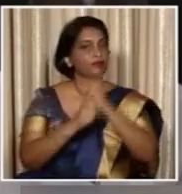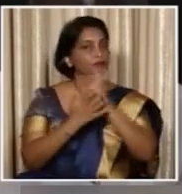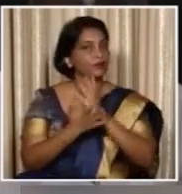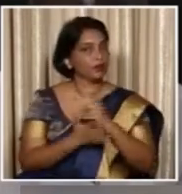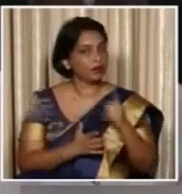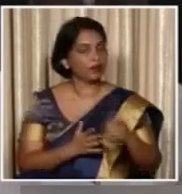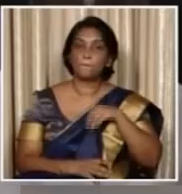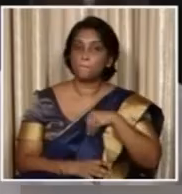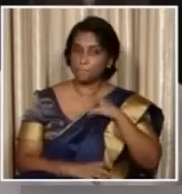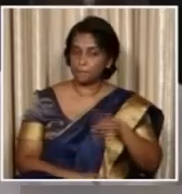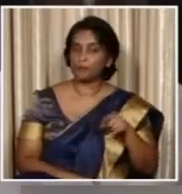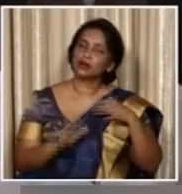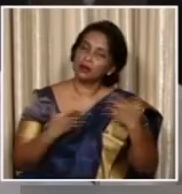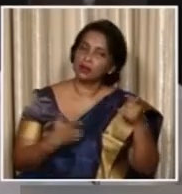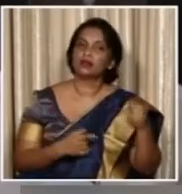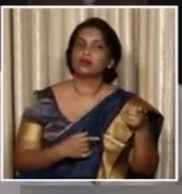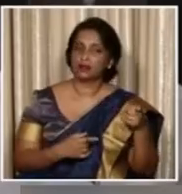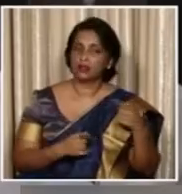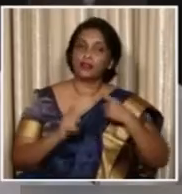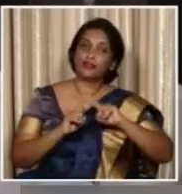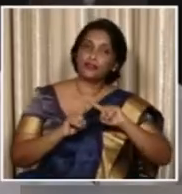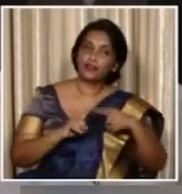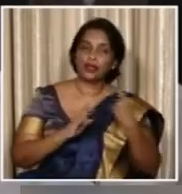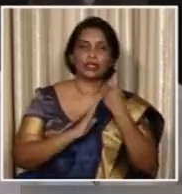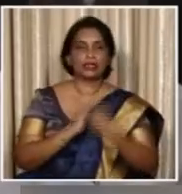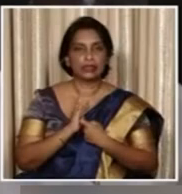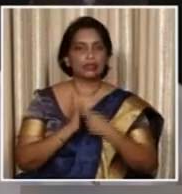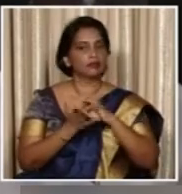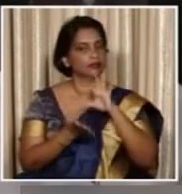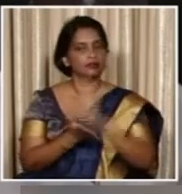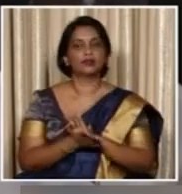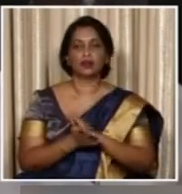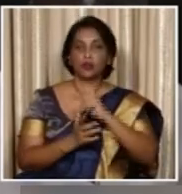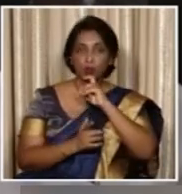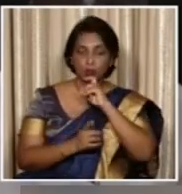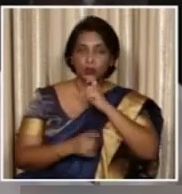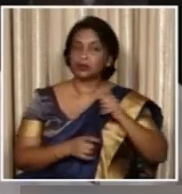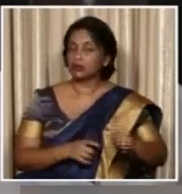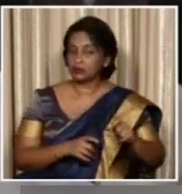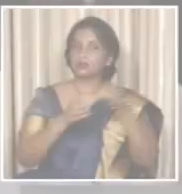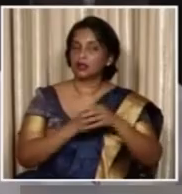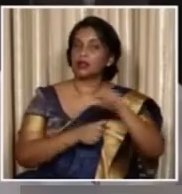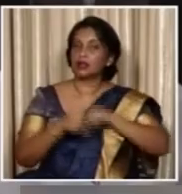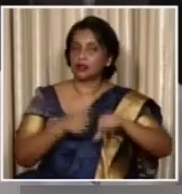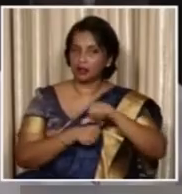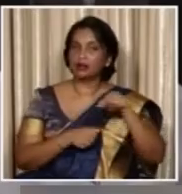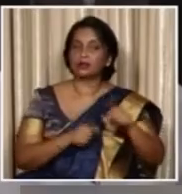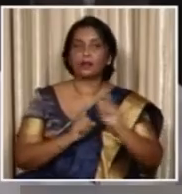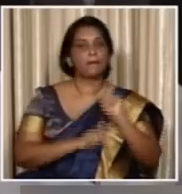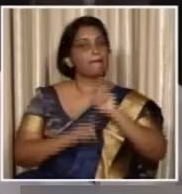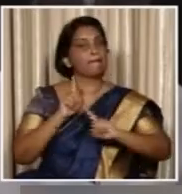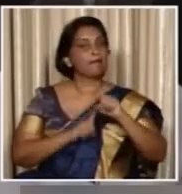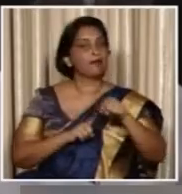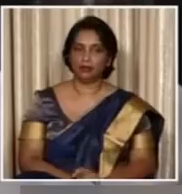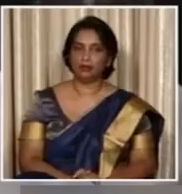ව්‍යවස්ථාවෙන් පිළිගන්නා ලද නැතහොත් වෙනත් යම් නීතියකින් ඇතිකොට පිහිටවන ලද අධිකරණ විනිශ්චයාධිකාර සහ ආයතන මගින් පාර්ලිමේන්තු විසින්